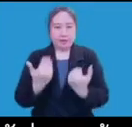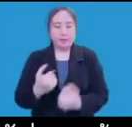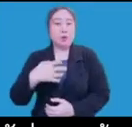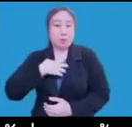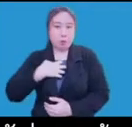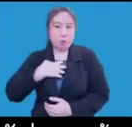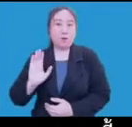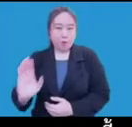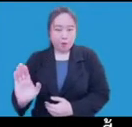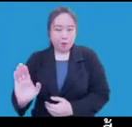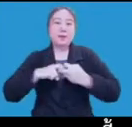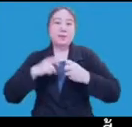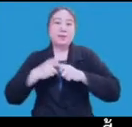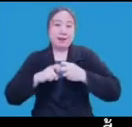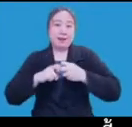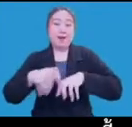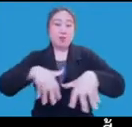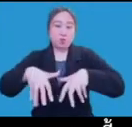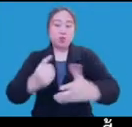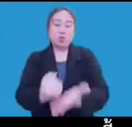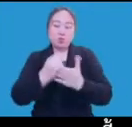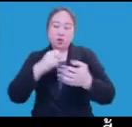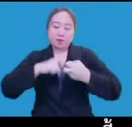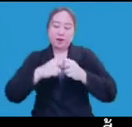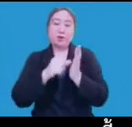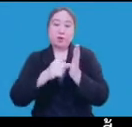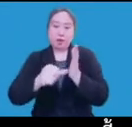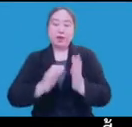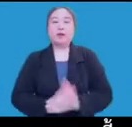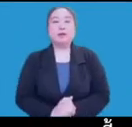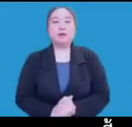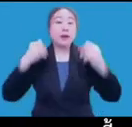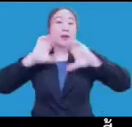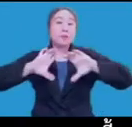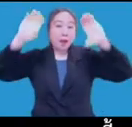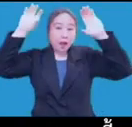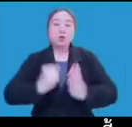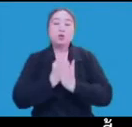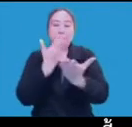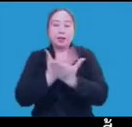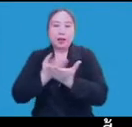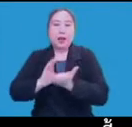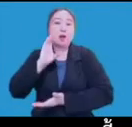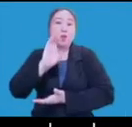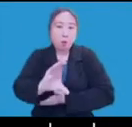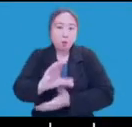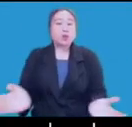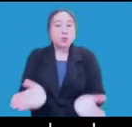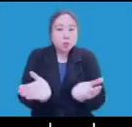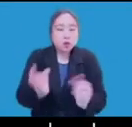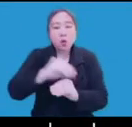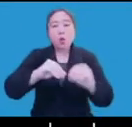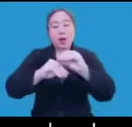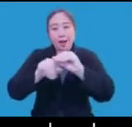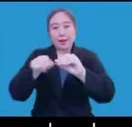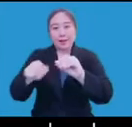ความต้องการแล้วก็เป็นปัญหาที่ชุมชนเพื่อช่วยกันแก้แล้วก็ทางรัฐก็จะสนับสนุนงบประมาณไปทำโครงการโ